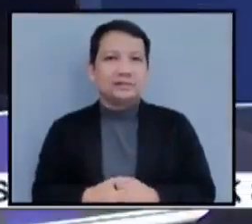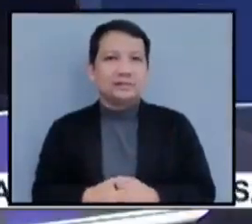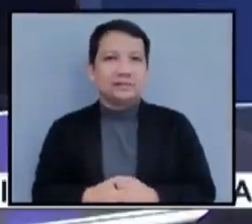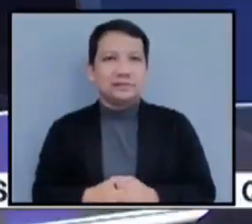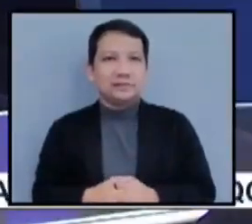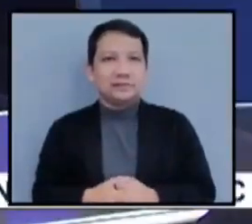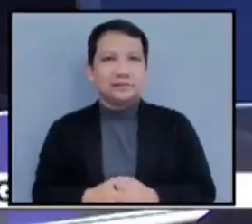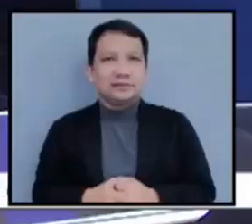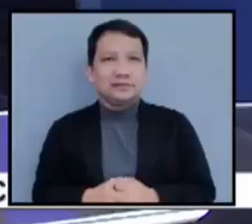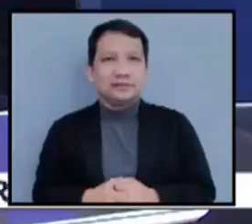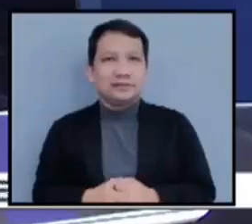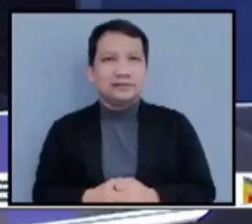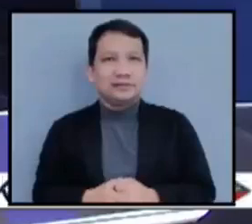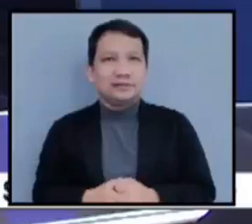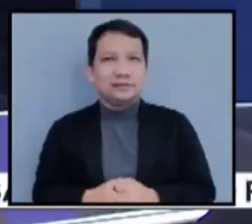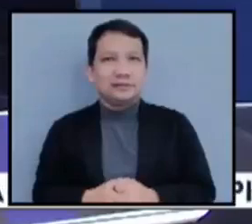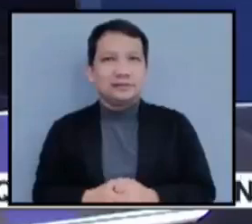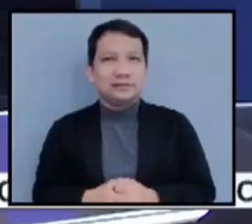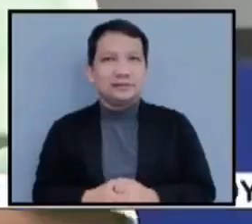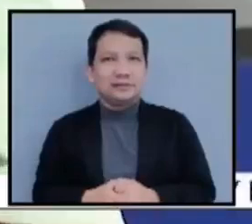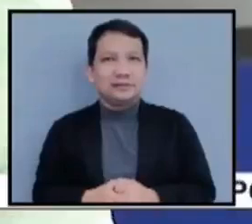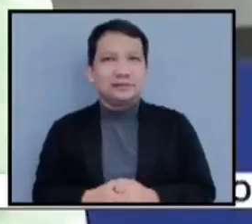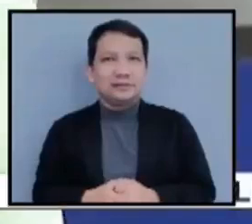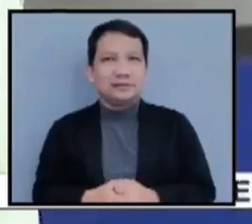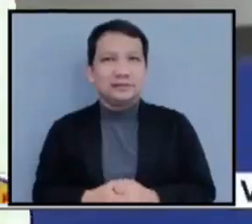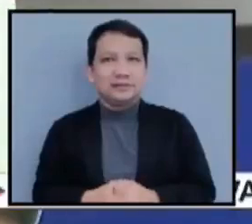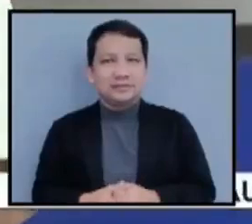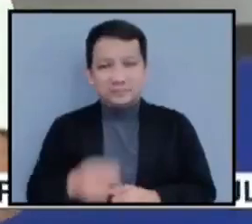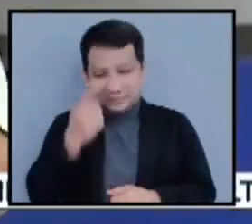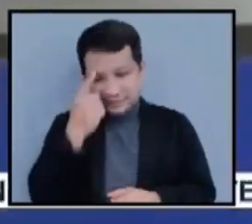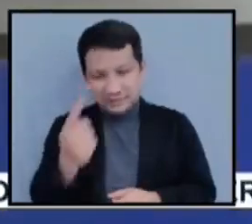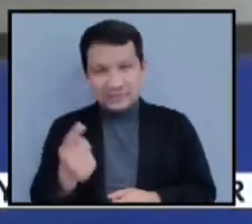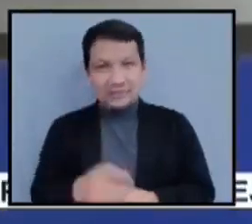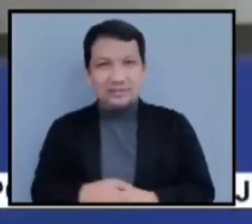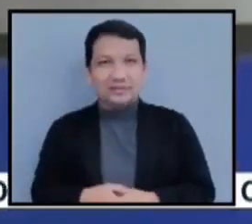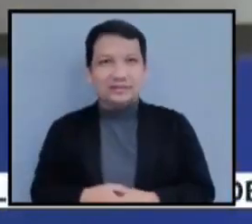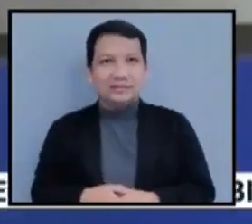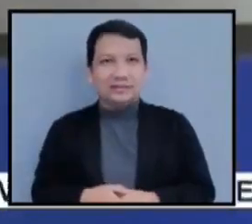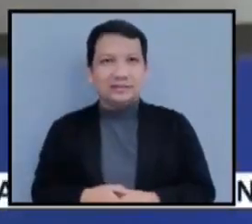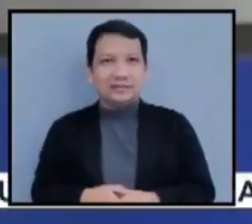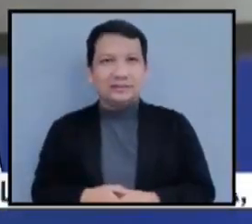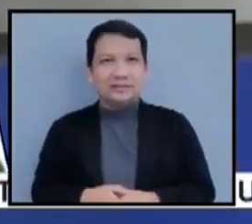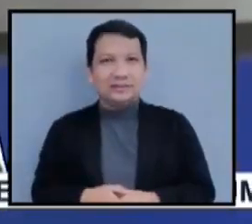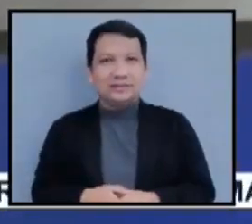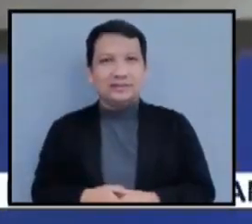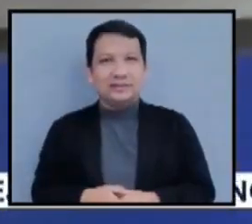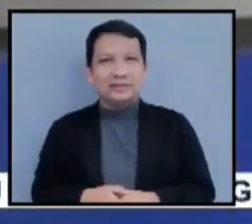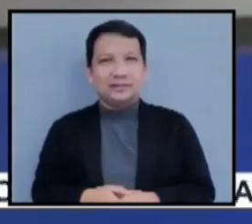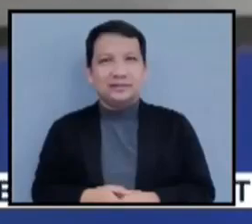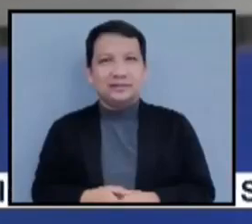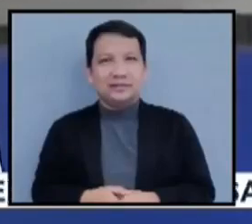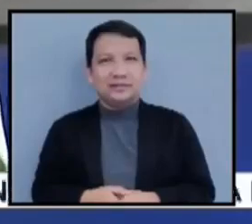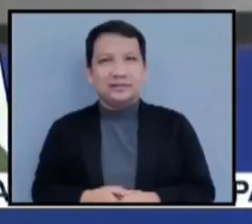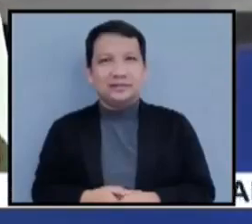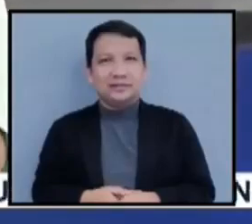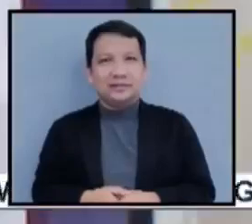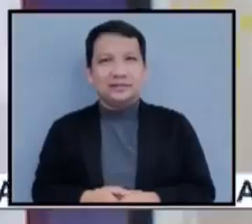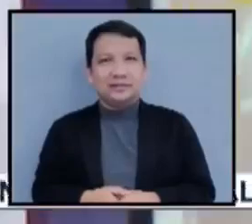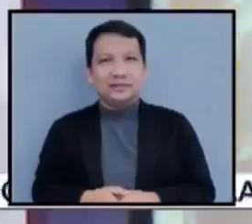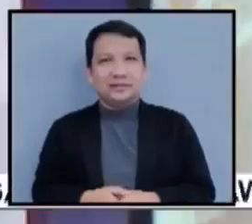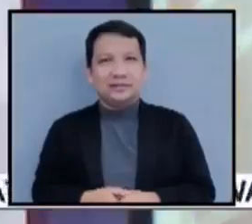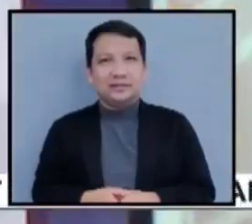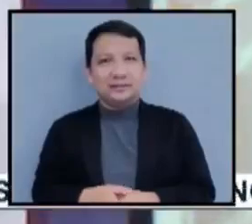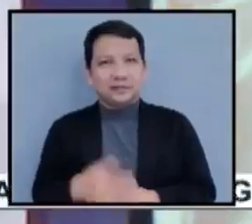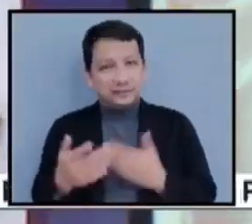gawin, tapos kakanta ka, di ba? Mag-isa ka. Kasi daw marunong mag-play na instrument. Oo, medyo mahirap yan, no? Parang mahirap. Madali lang.